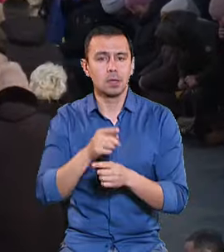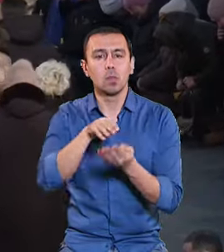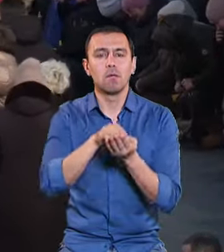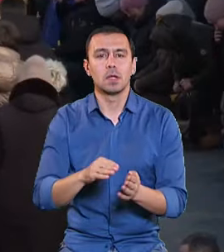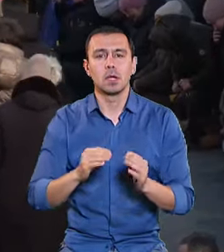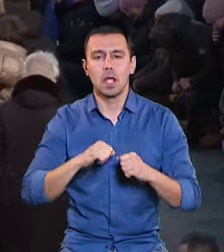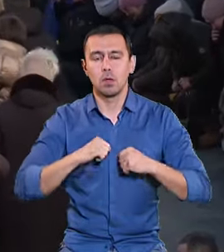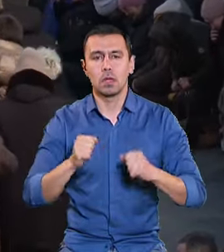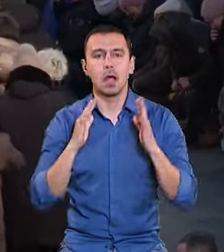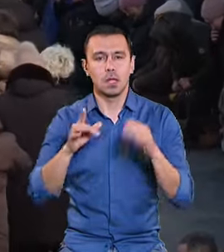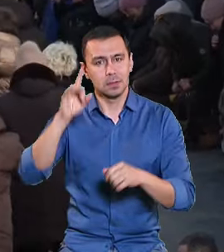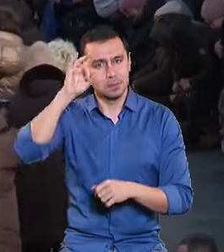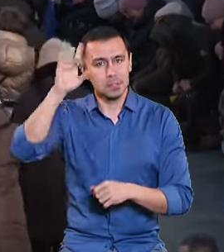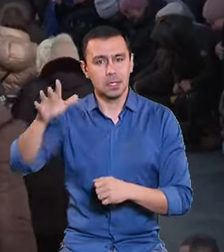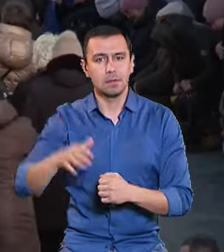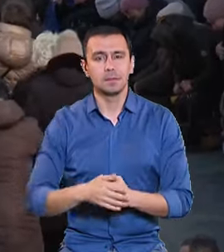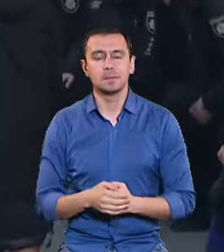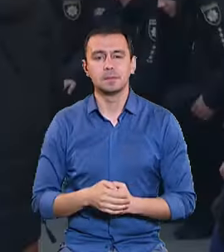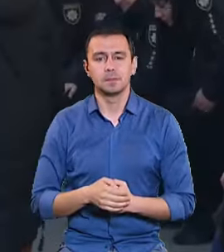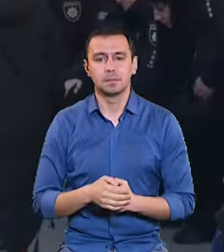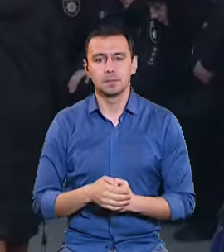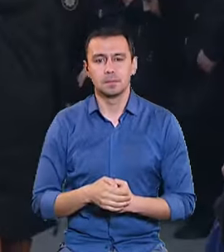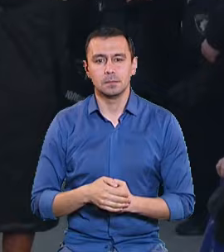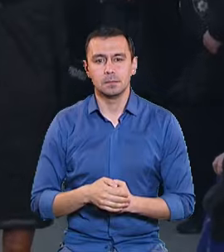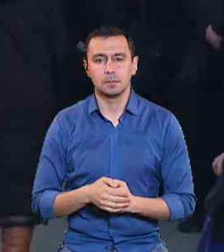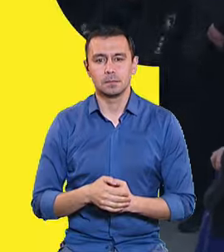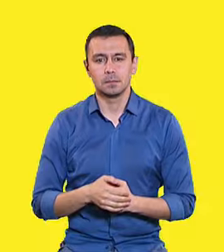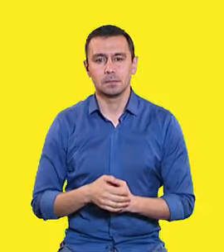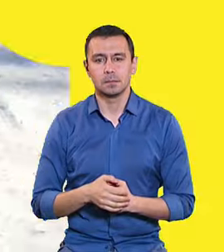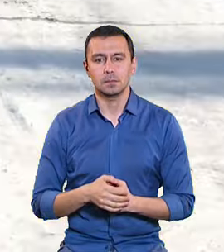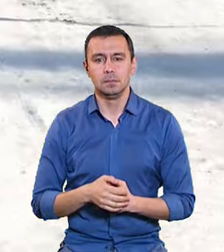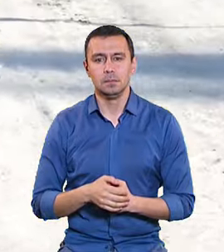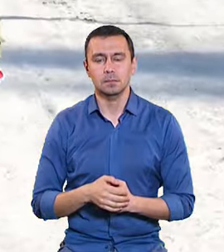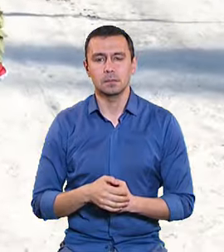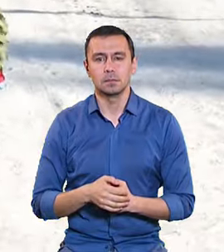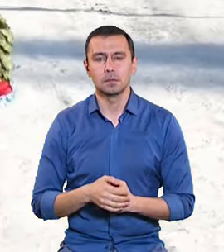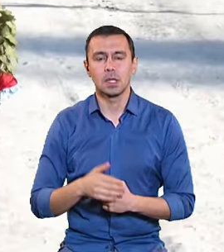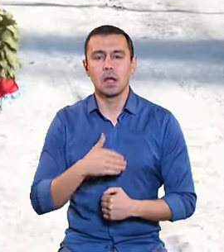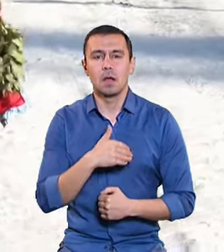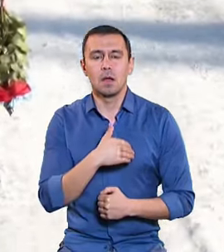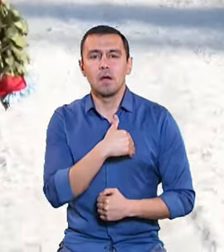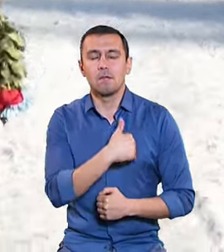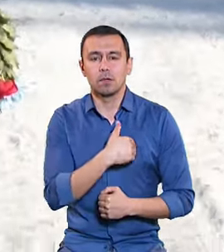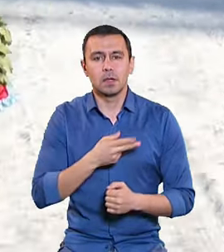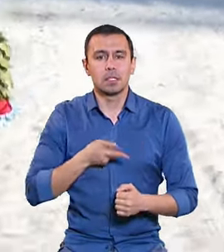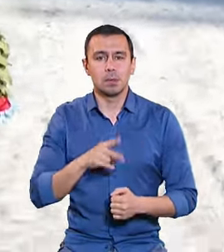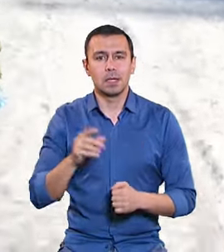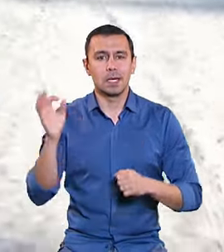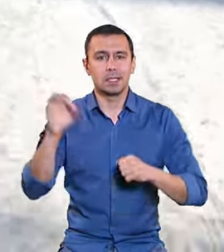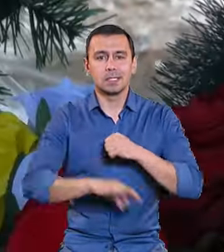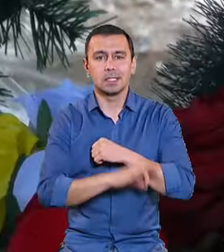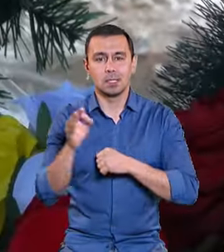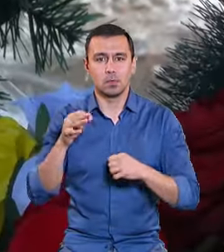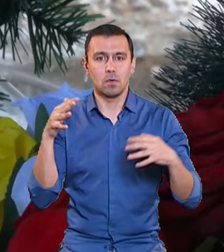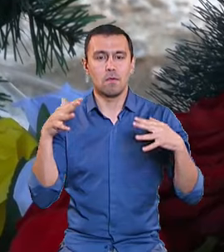на Алеї Слави. Михайло Жила, Віктор Кривий, Суспільне новини, Хмельницький. Вдова загиблого на Східному фронті військовослужбовця